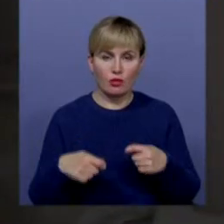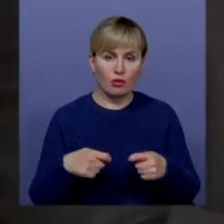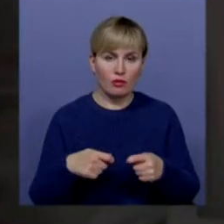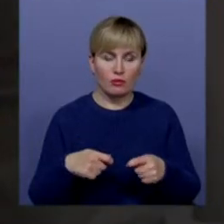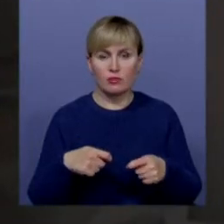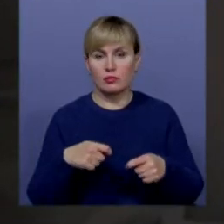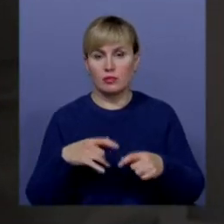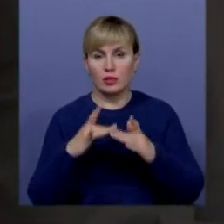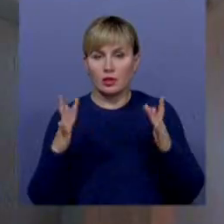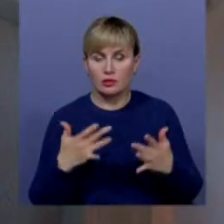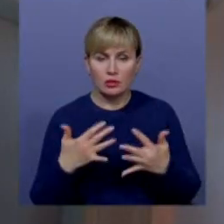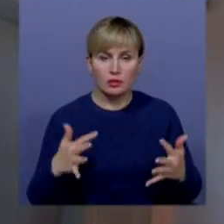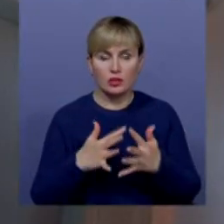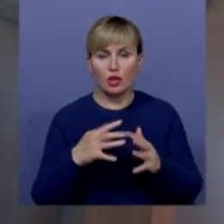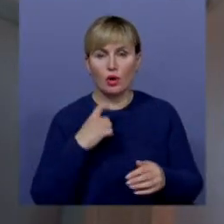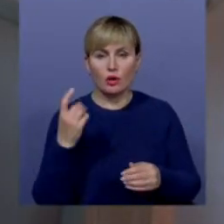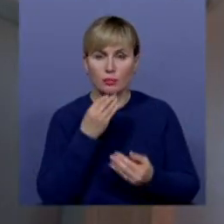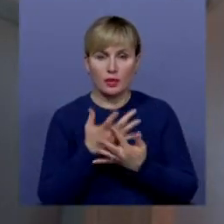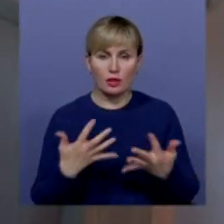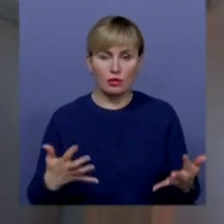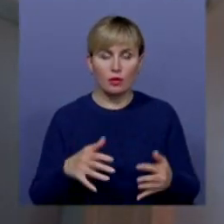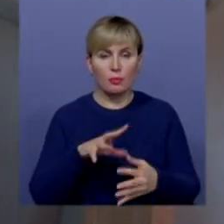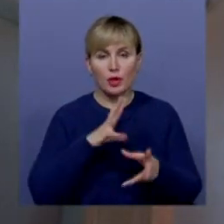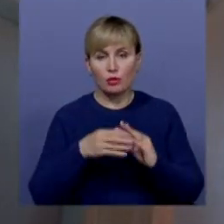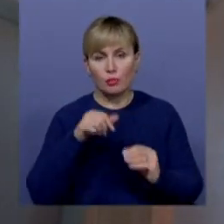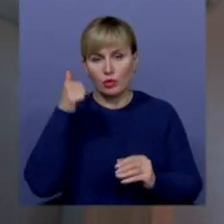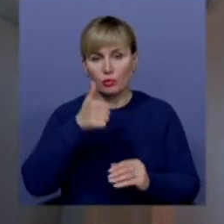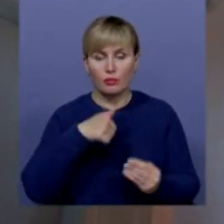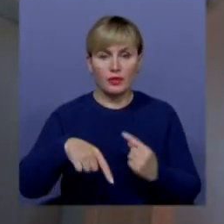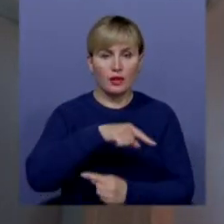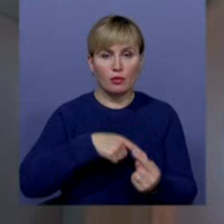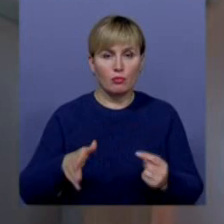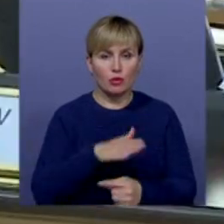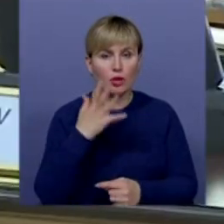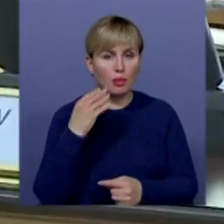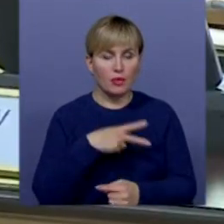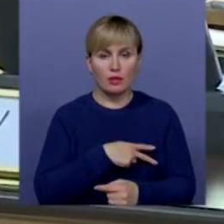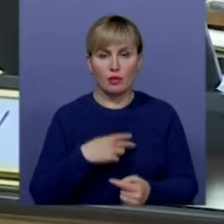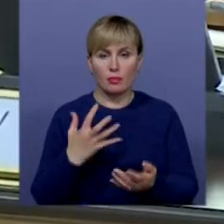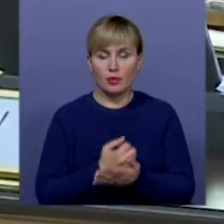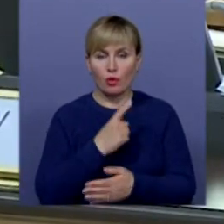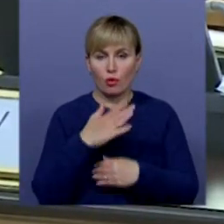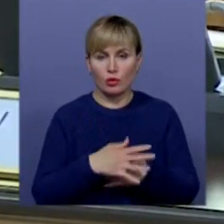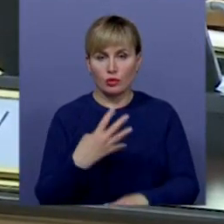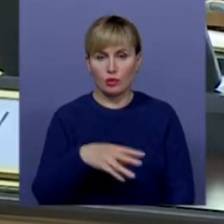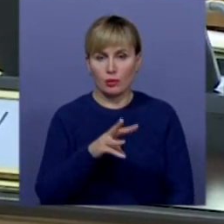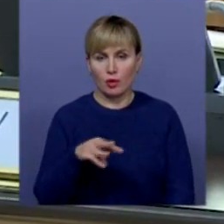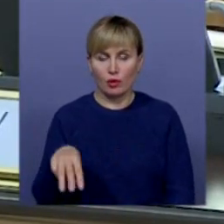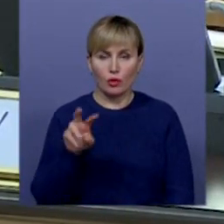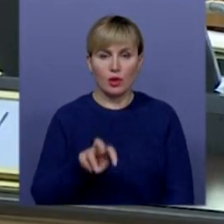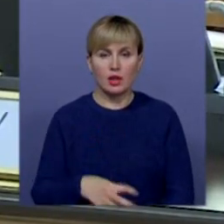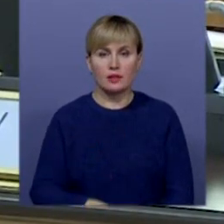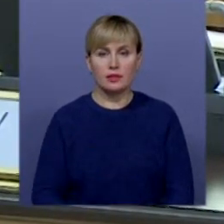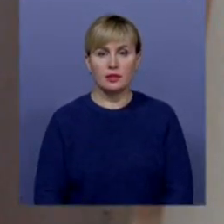логистике, переработке сельхозпродукции. А по итогам прошлого года товарооборот между Алматы и Литвой составил порядка 40 миллионов долларов.